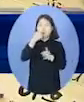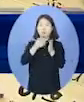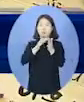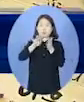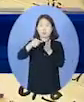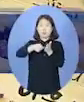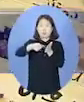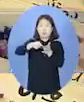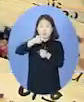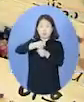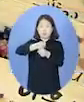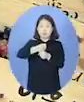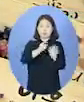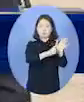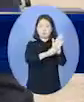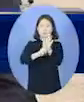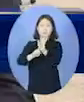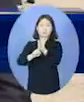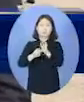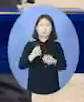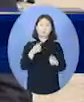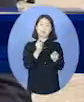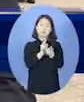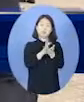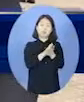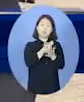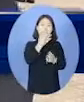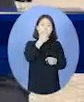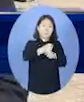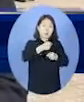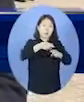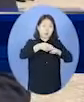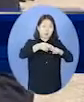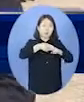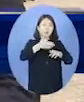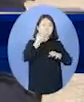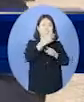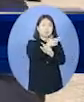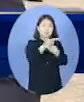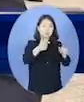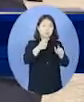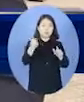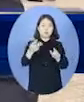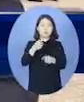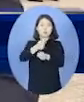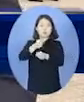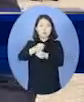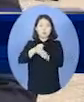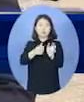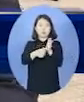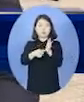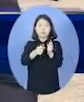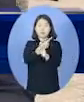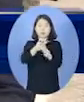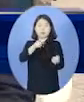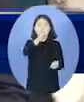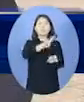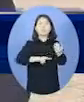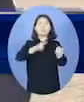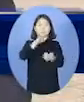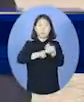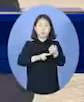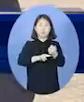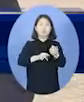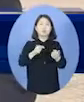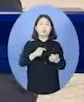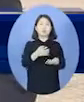배운 작품을 선보였습니다. 여기서 배워가지고 직접 만든 것들과 수강생들이 가지고 온 물품들을 판매를 함으로써